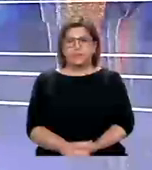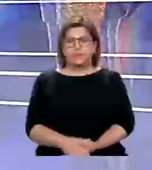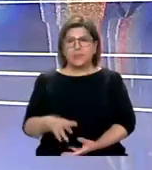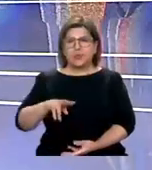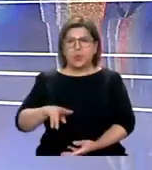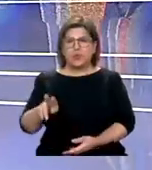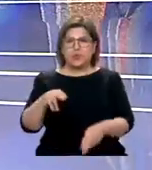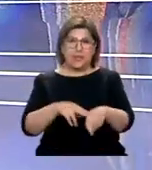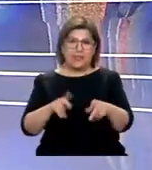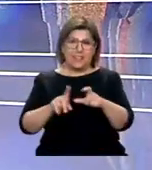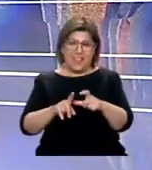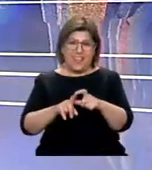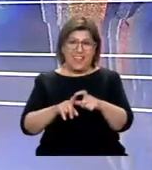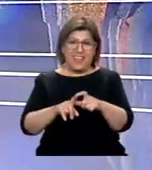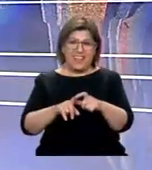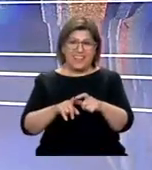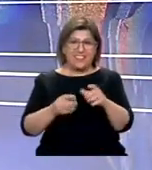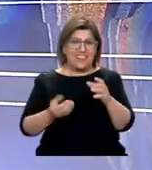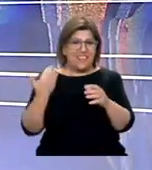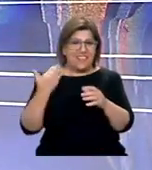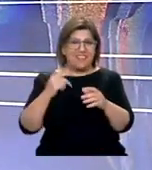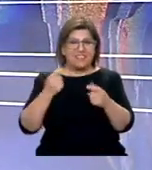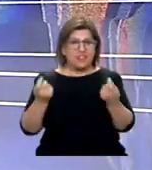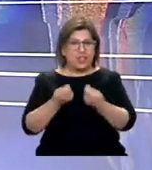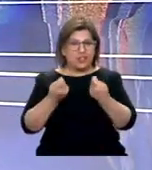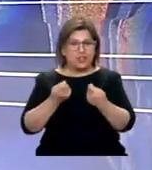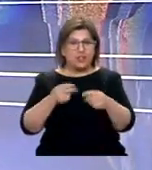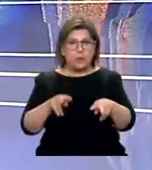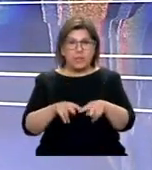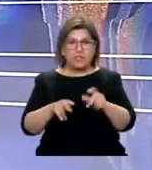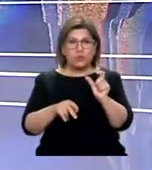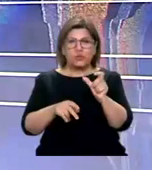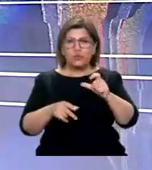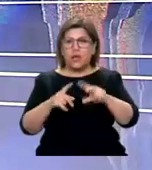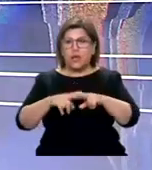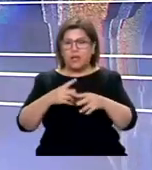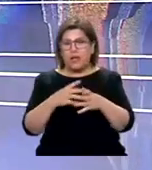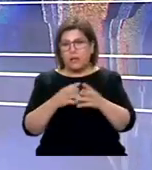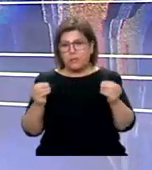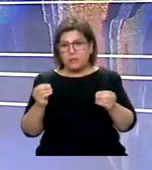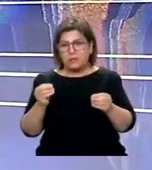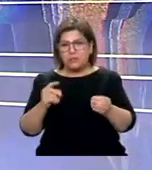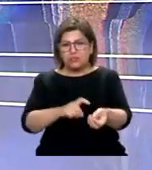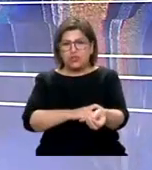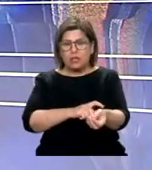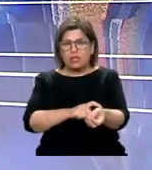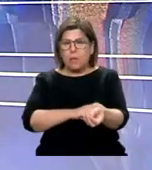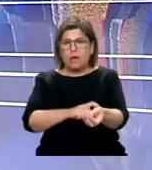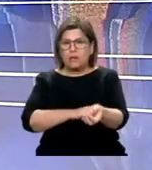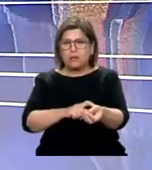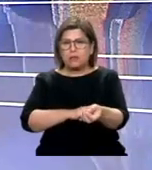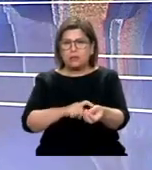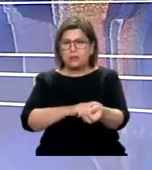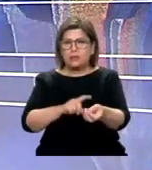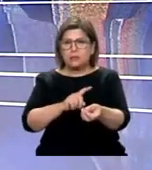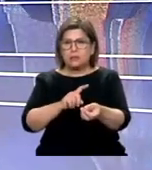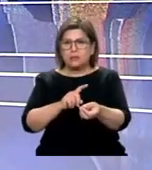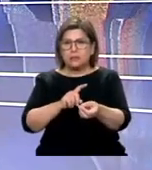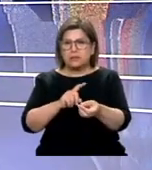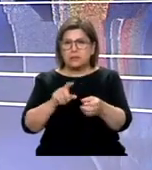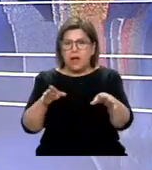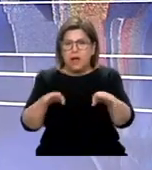Yolu Kanal D Haber'den de geçen bir meslektaşımızı Metin Uca'yı kaybettik. Şah damarı tıkalıydı. Direksiyon başındayken pıhtı